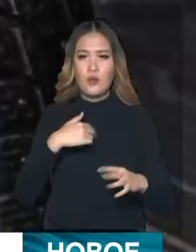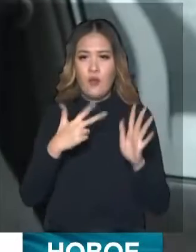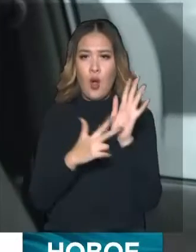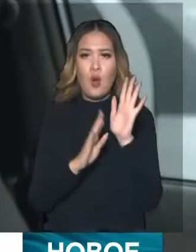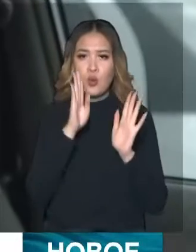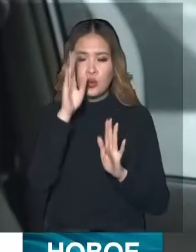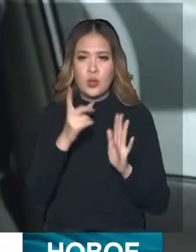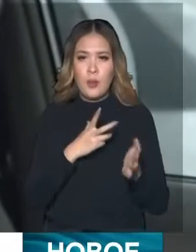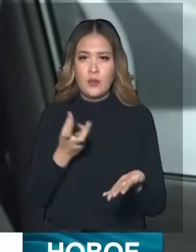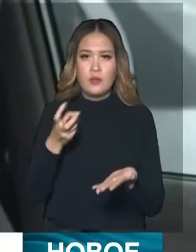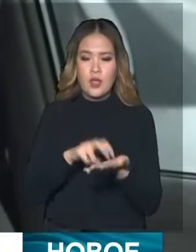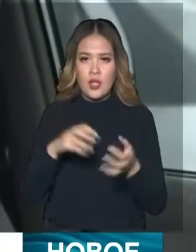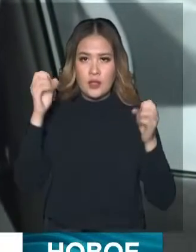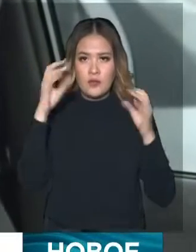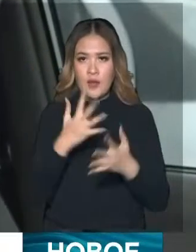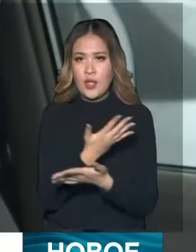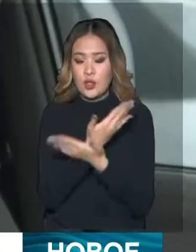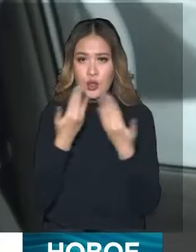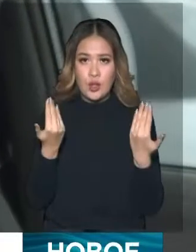да, отключают по городу частично.